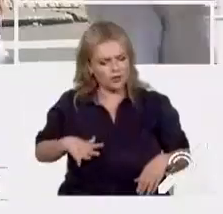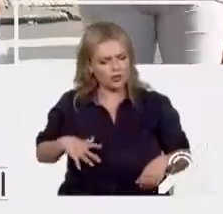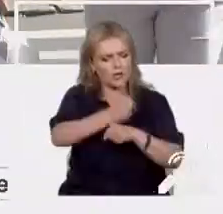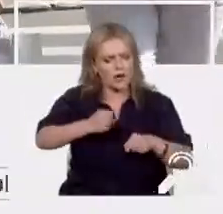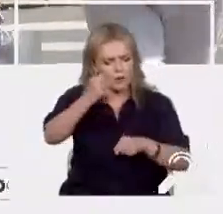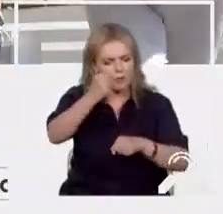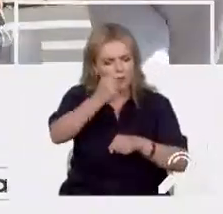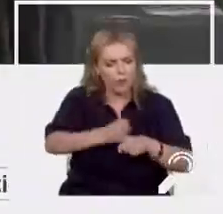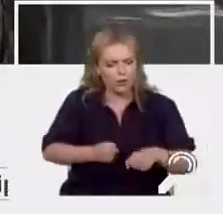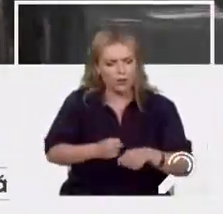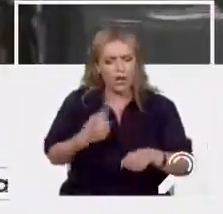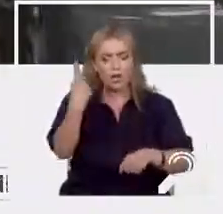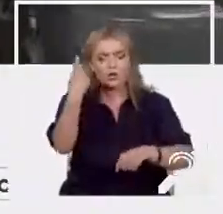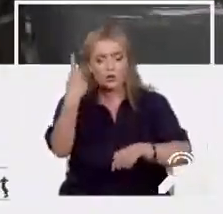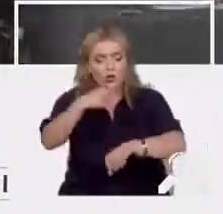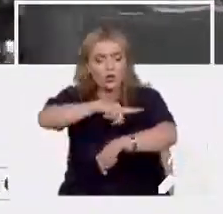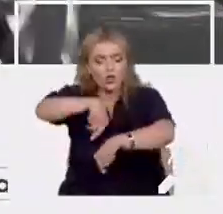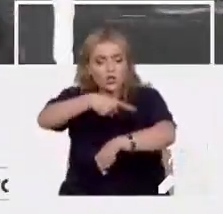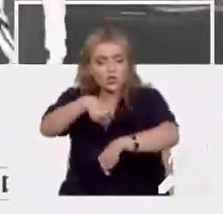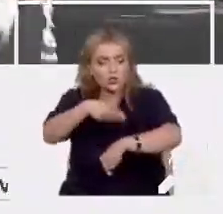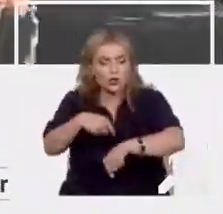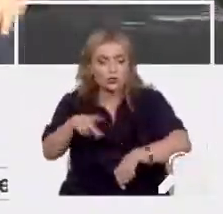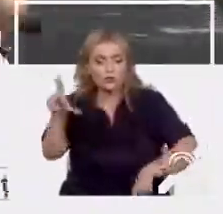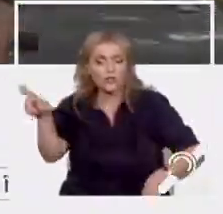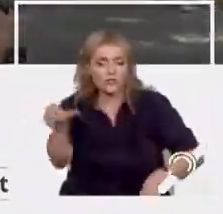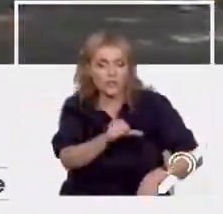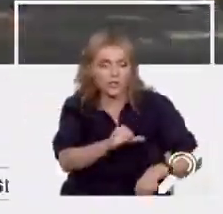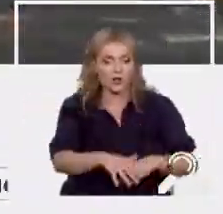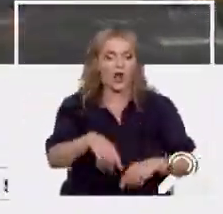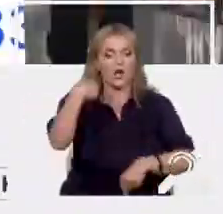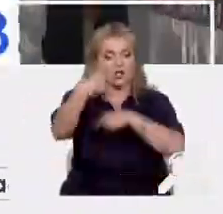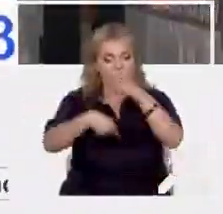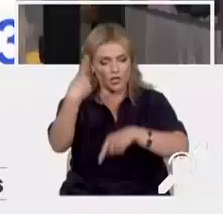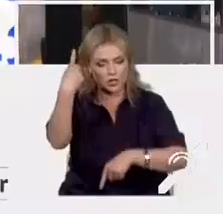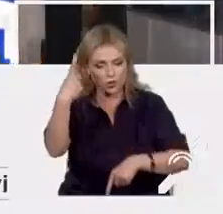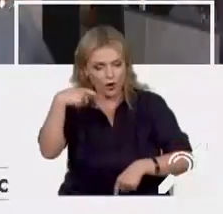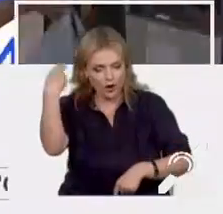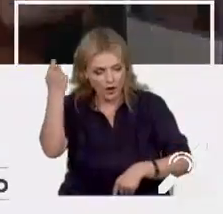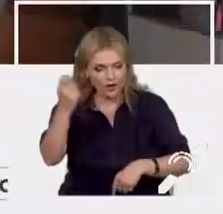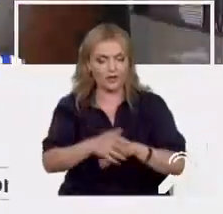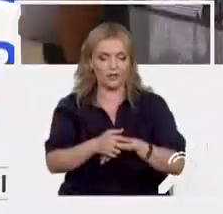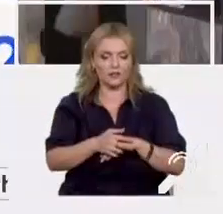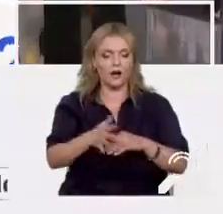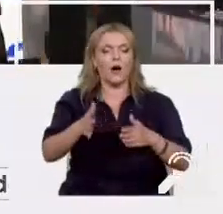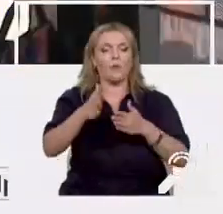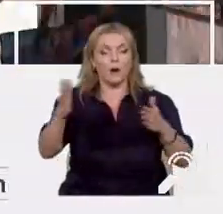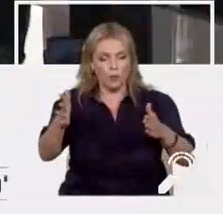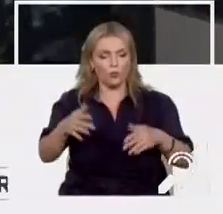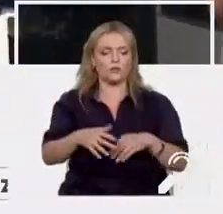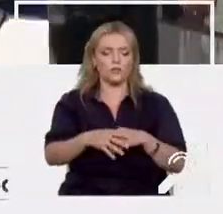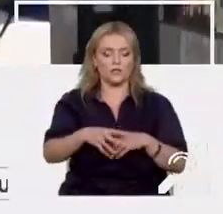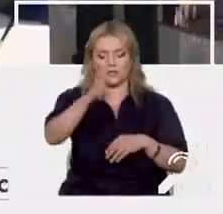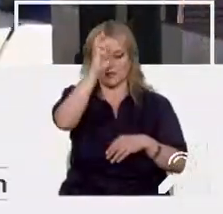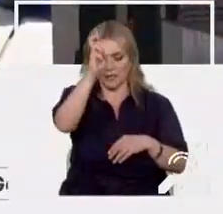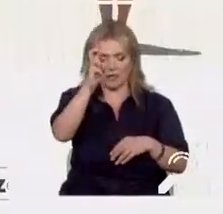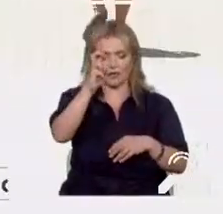și 16 ore pe parcursul unei zile de lucru. 100 de ani mai târziu, în 1900, mai multe industrii au adoptat ziua de